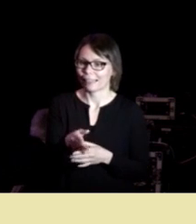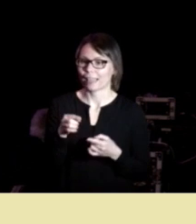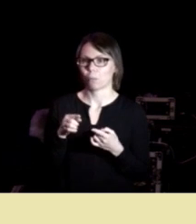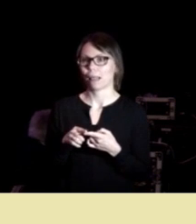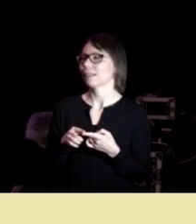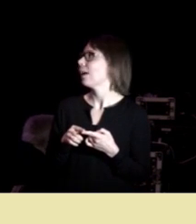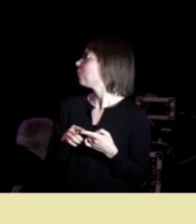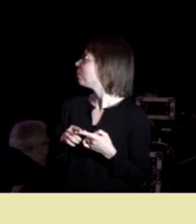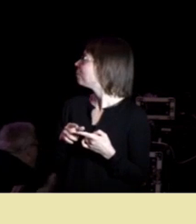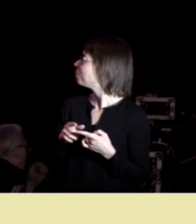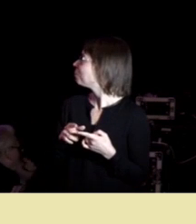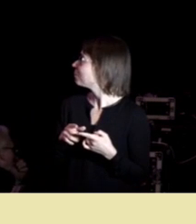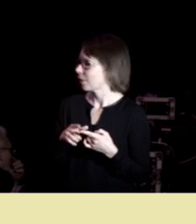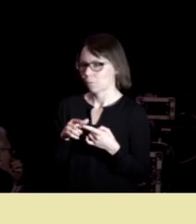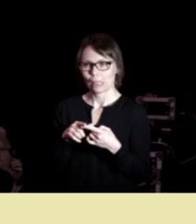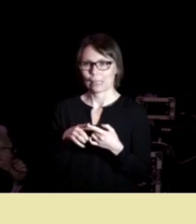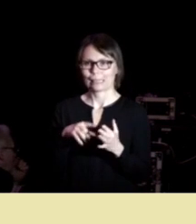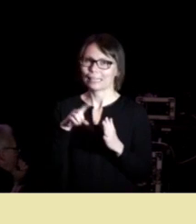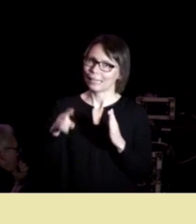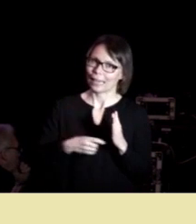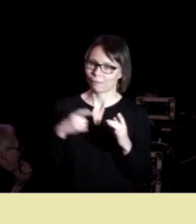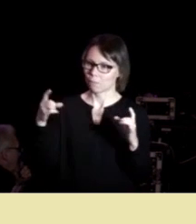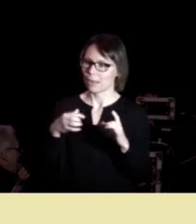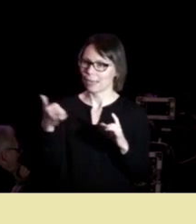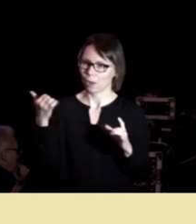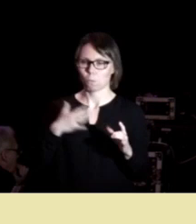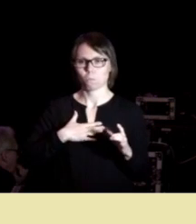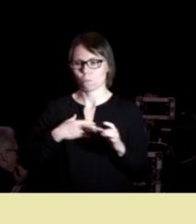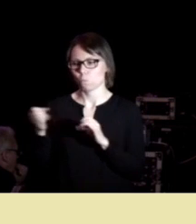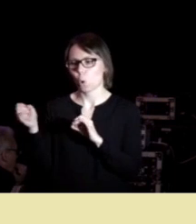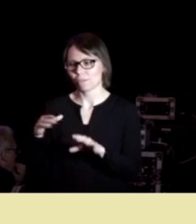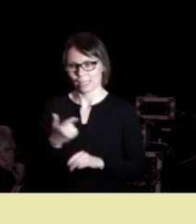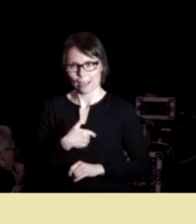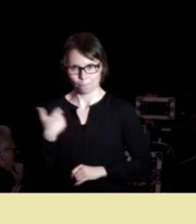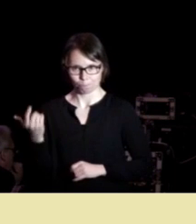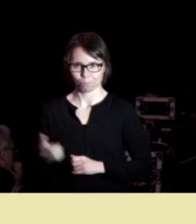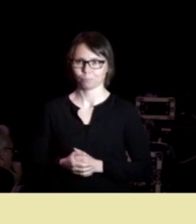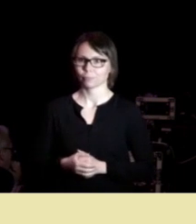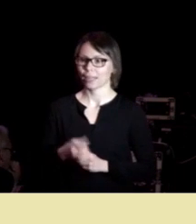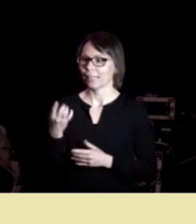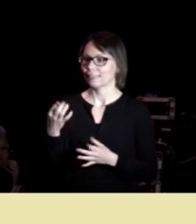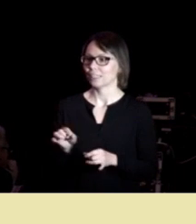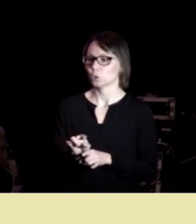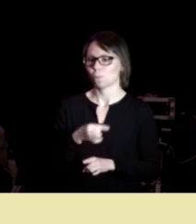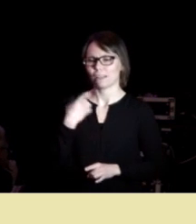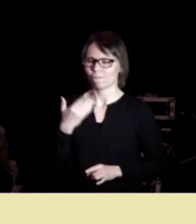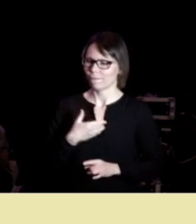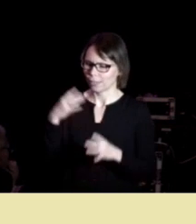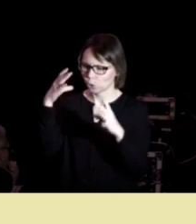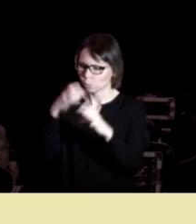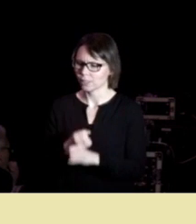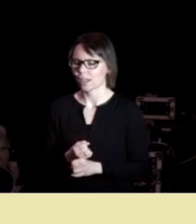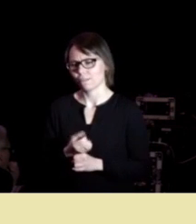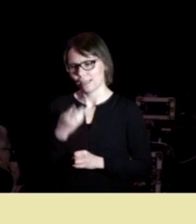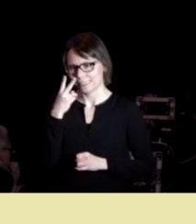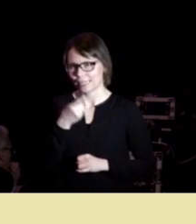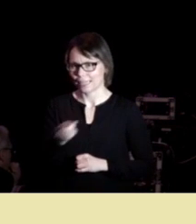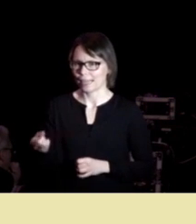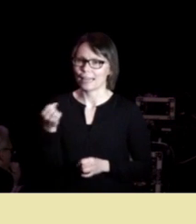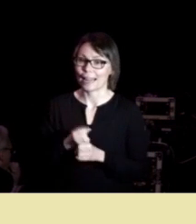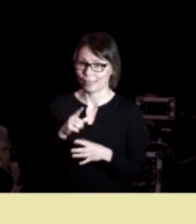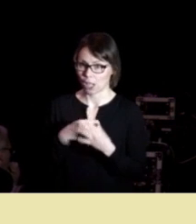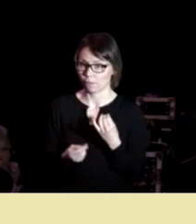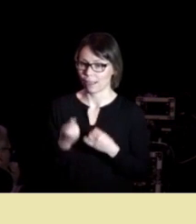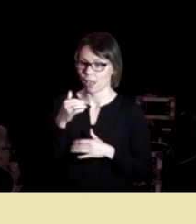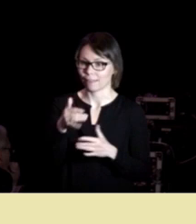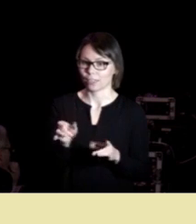dette er et krevende bilde, og det har vi tenkt å påvirke. En av de tingene vi er veldig opptatt av, her ser dere altså, dette er reelle